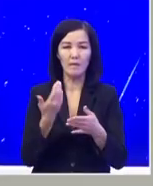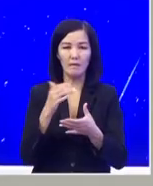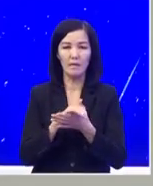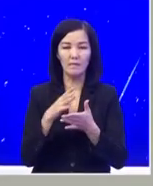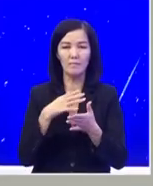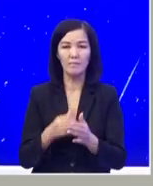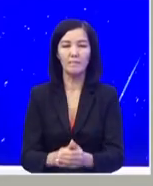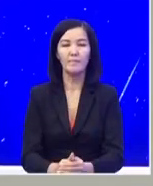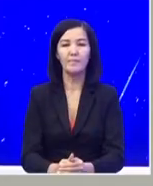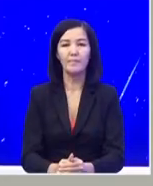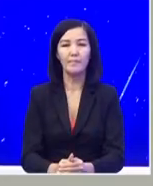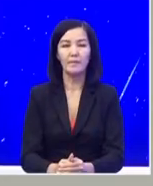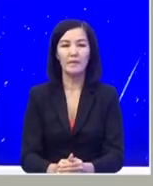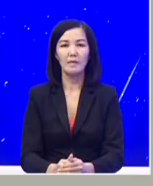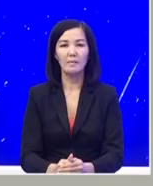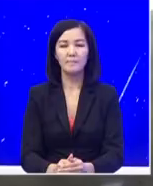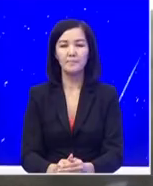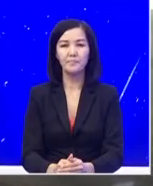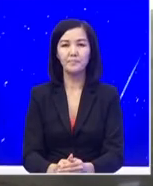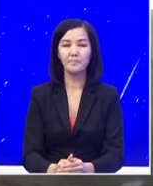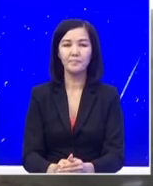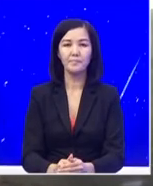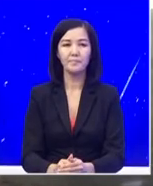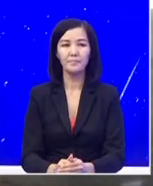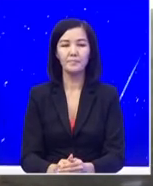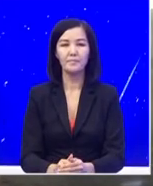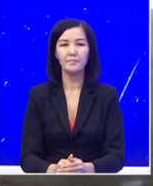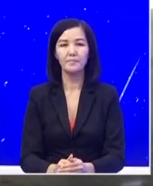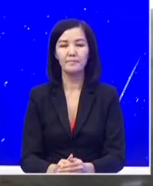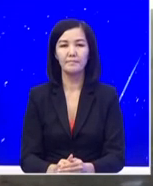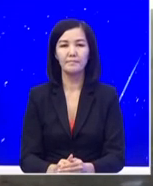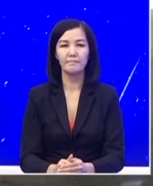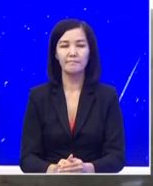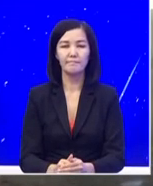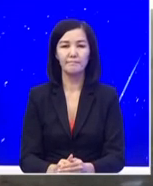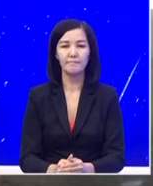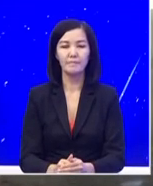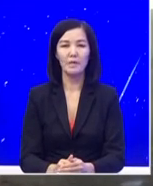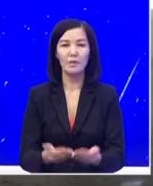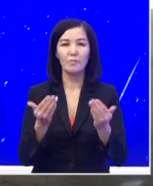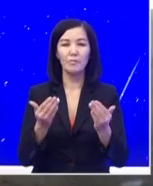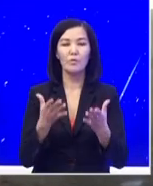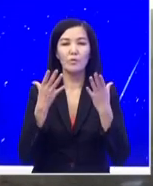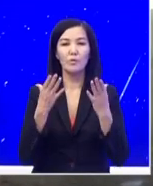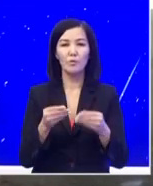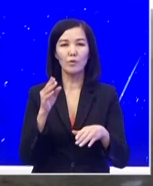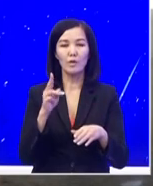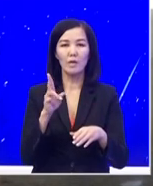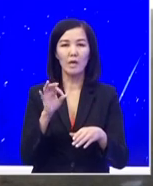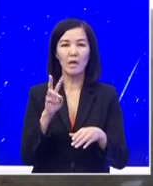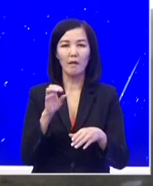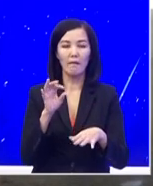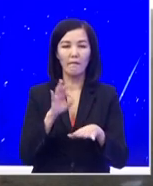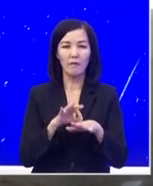танысып шықты. На сегодняшний день у нас развернуто 75 коек инфекционных. Бүгінгі күні бізде коронавирустан